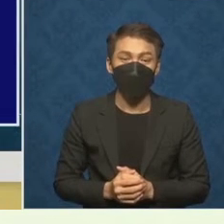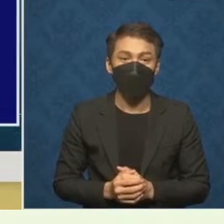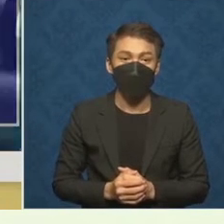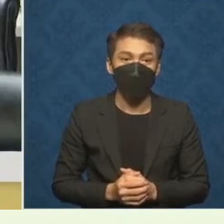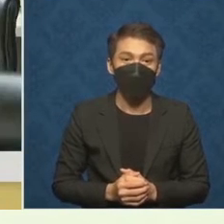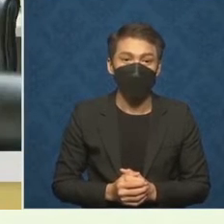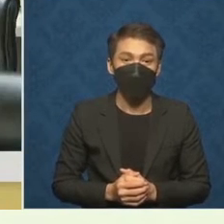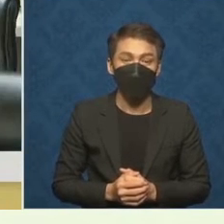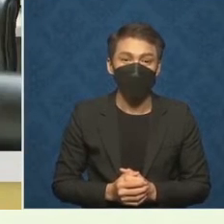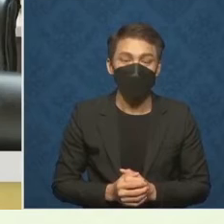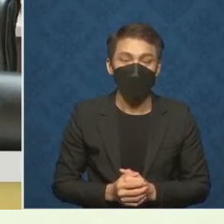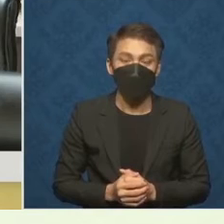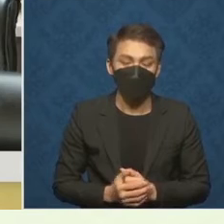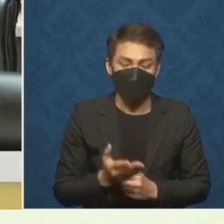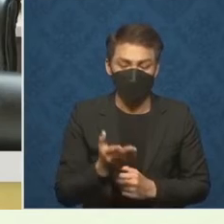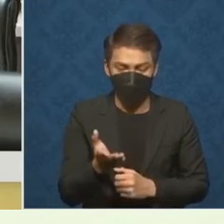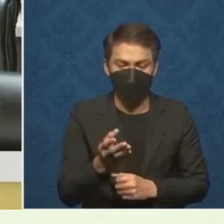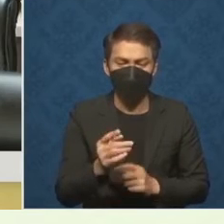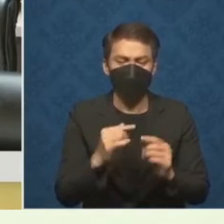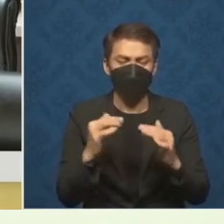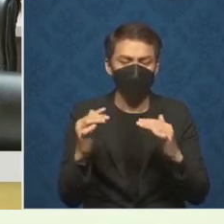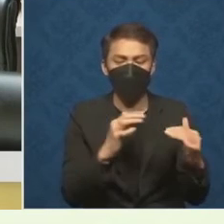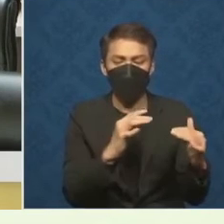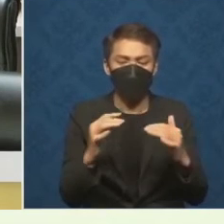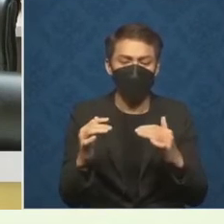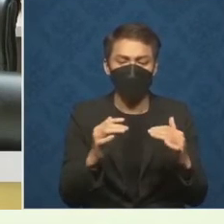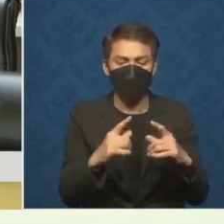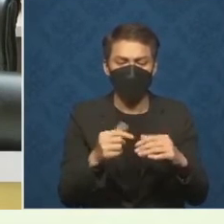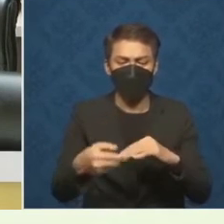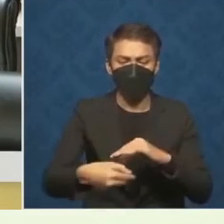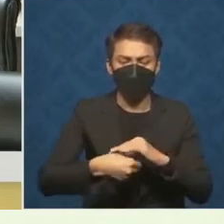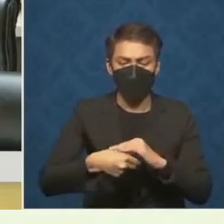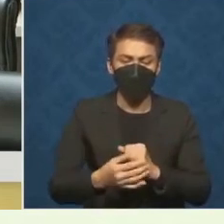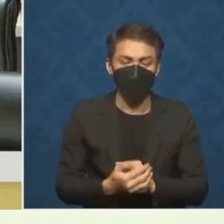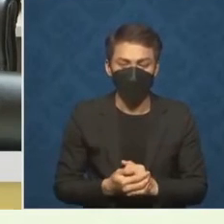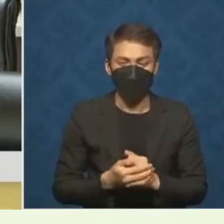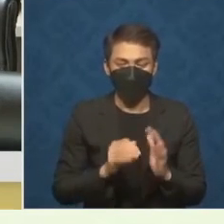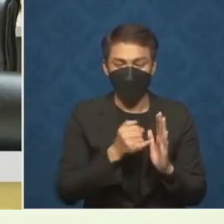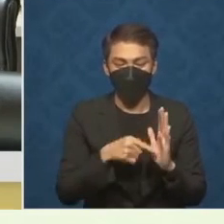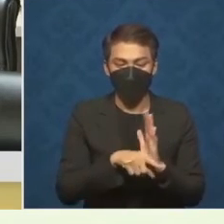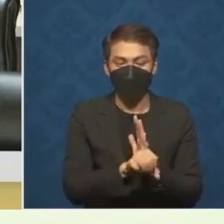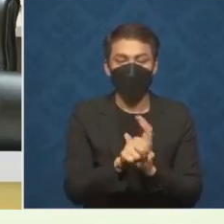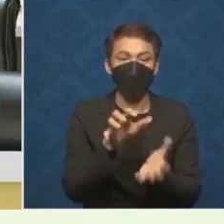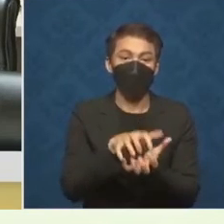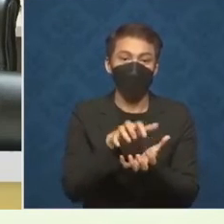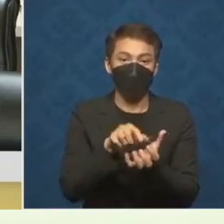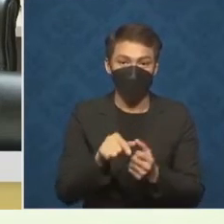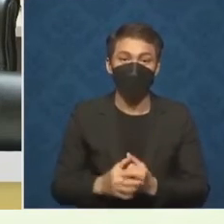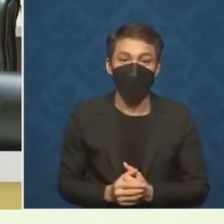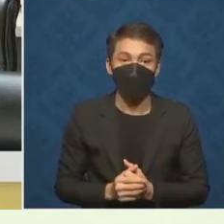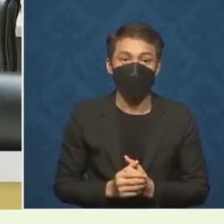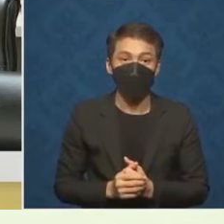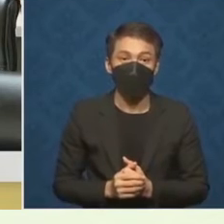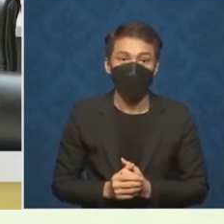ครับก็เป็นการคลิปสนทนาการซื้อสิทธิ์ขายเสียงที่จังหวัดสมุทรปราการนะครับฉายต่อฮะ